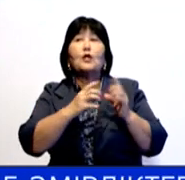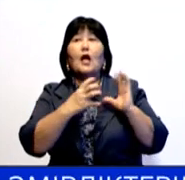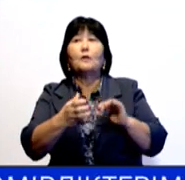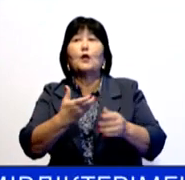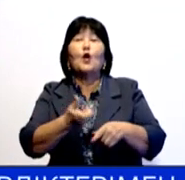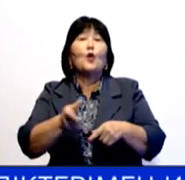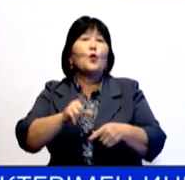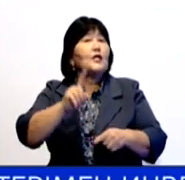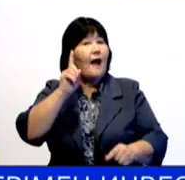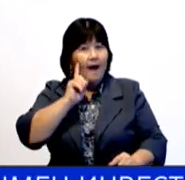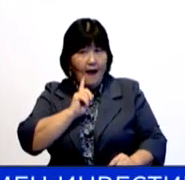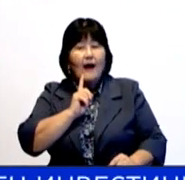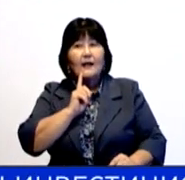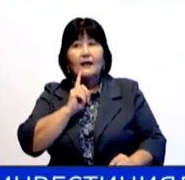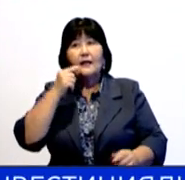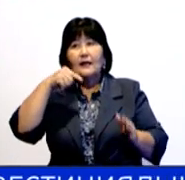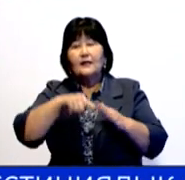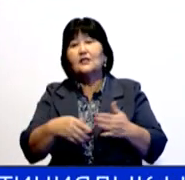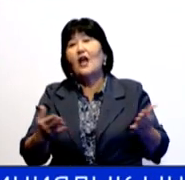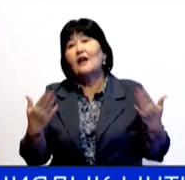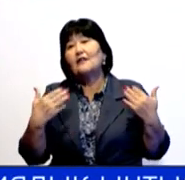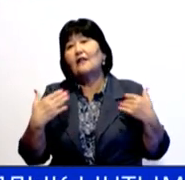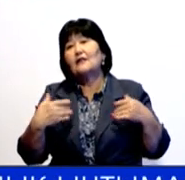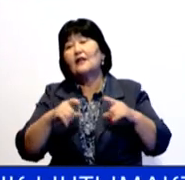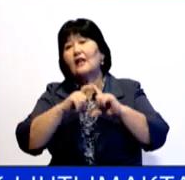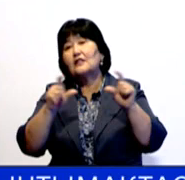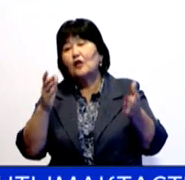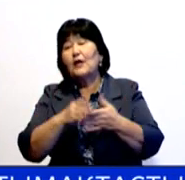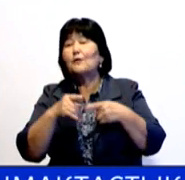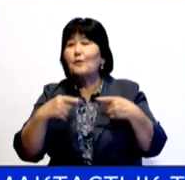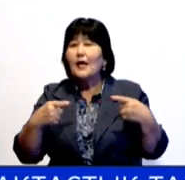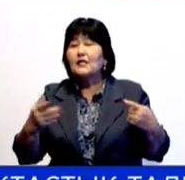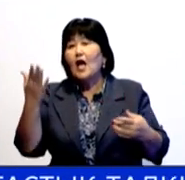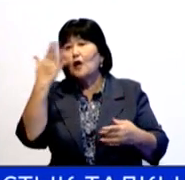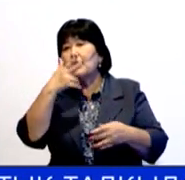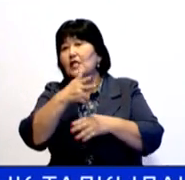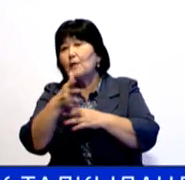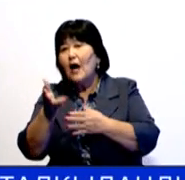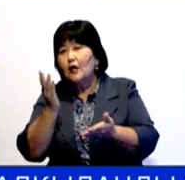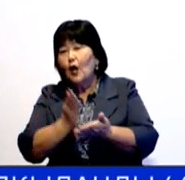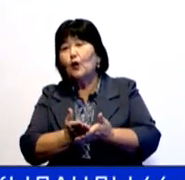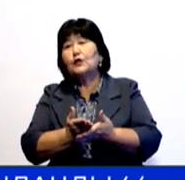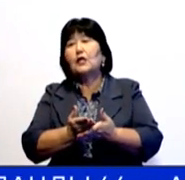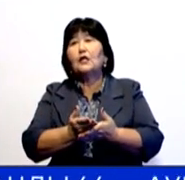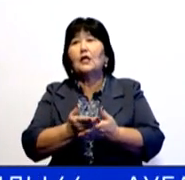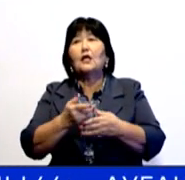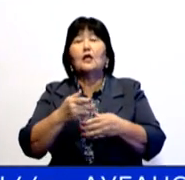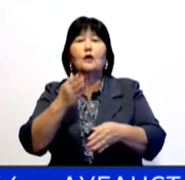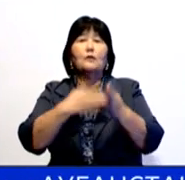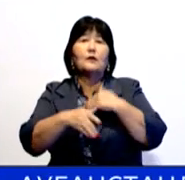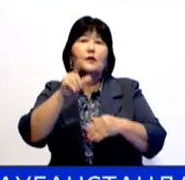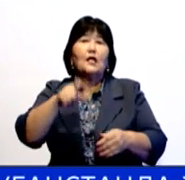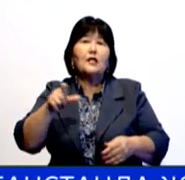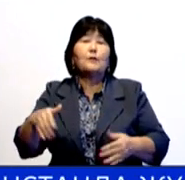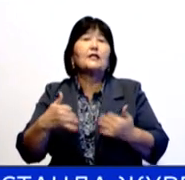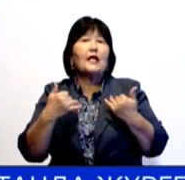өте ыңғайлы, ішінде салқындатқышы да, басқасы да, бейне бақылауы да, мүмкіндігі шектеулі